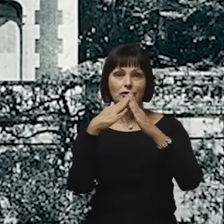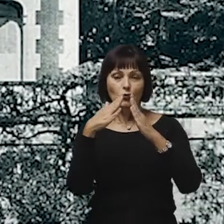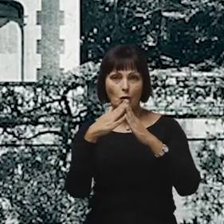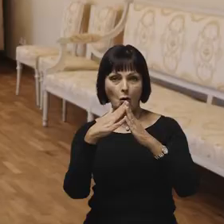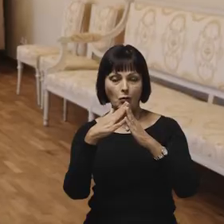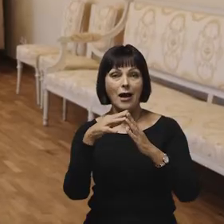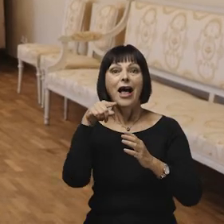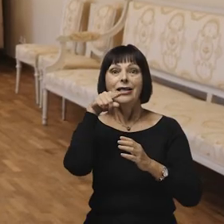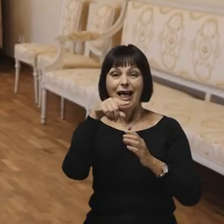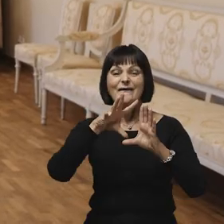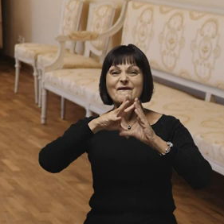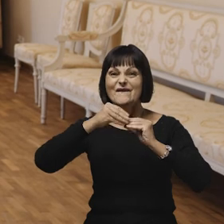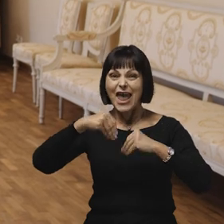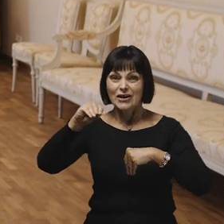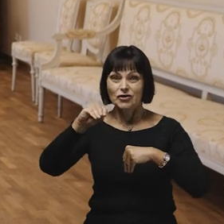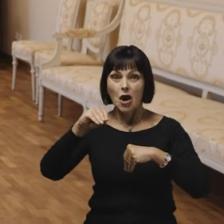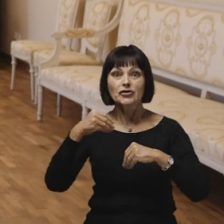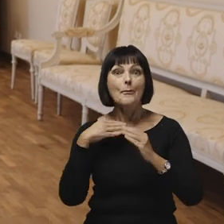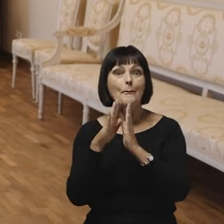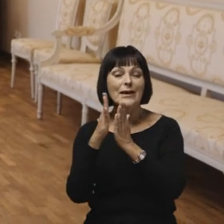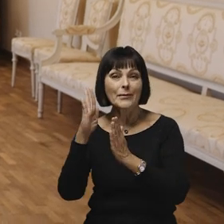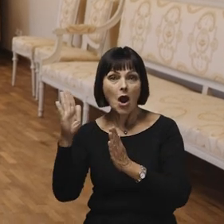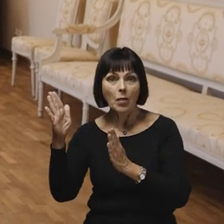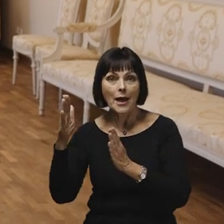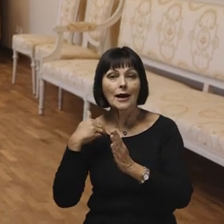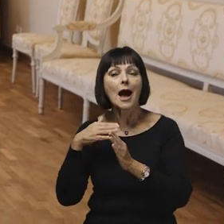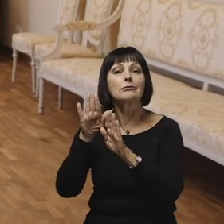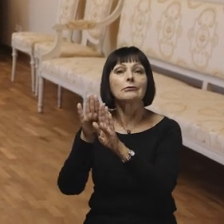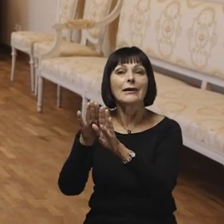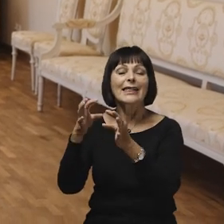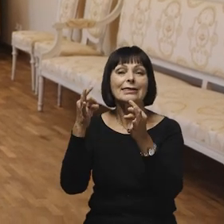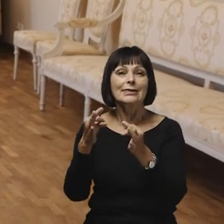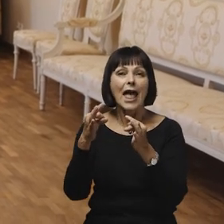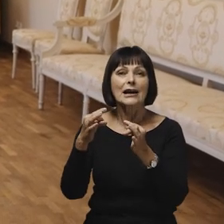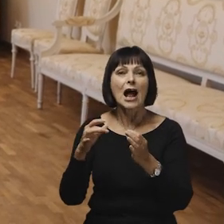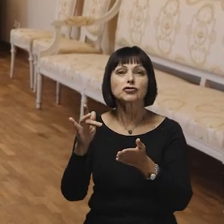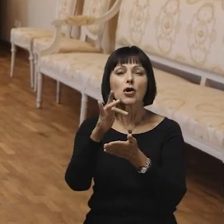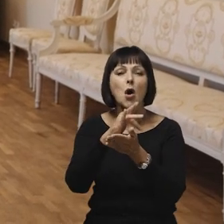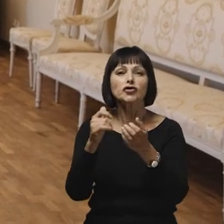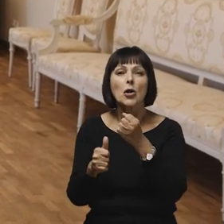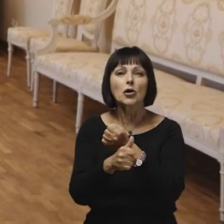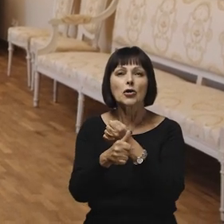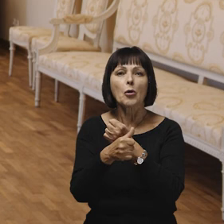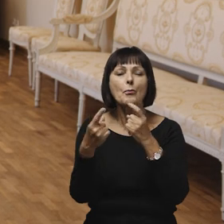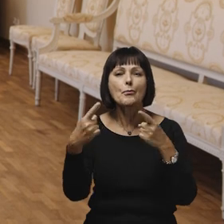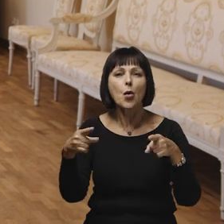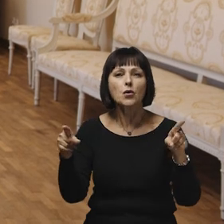Rion-Bosson. Większa część tej biblioteki przechowywana jest obecnie w Ośrodku Dokumentacji Muzyki